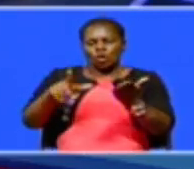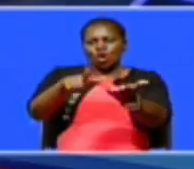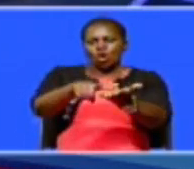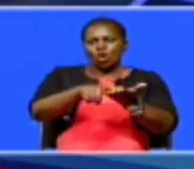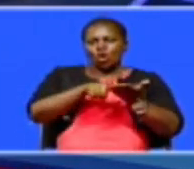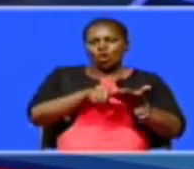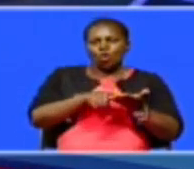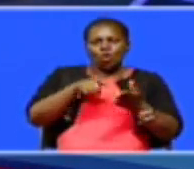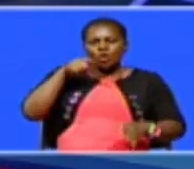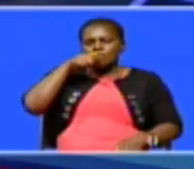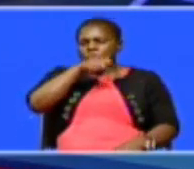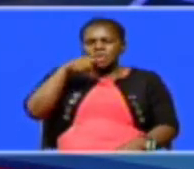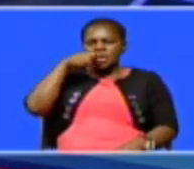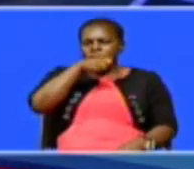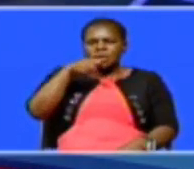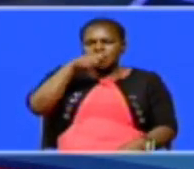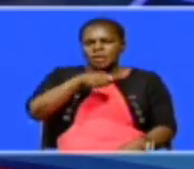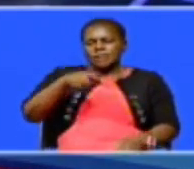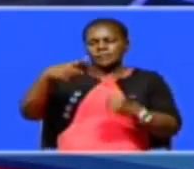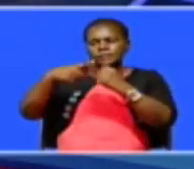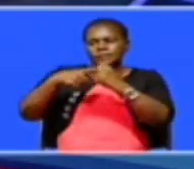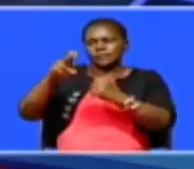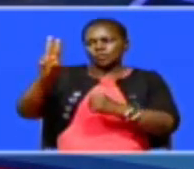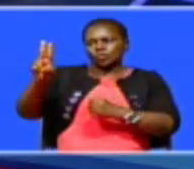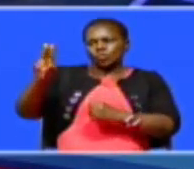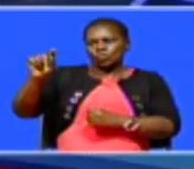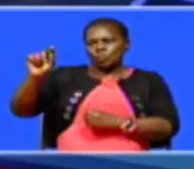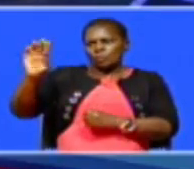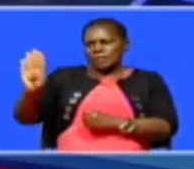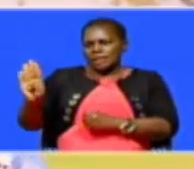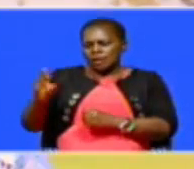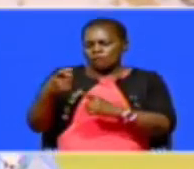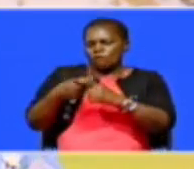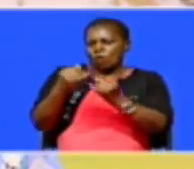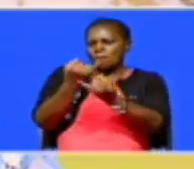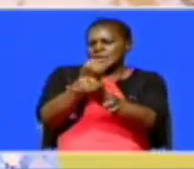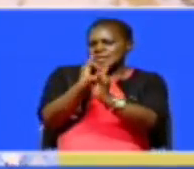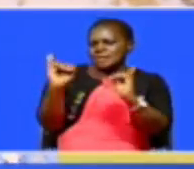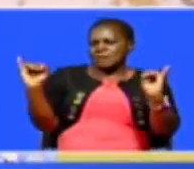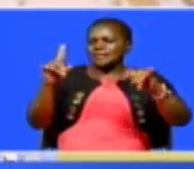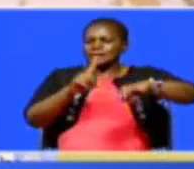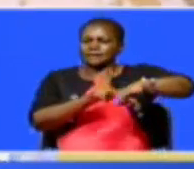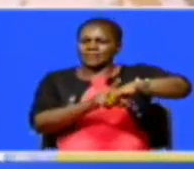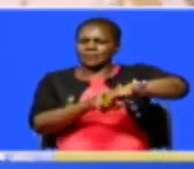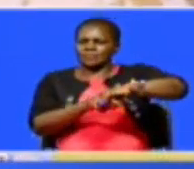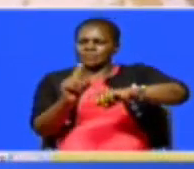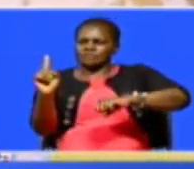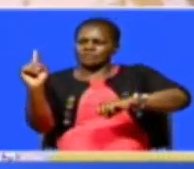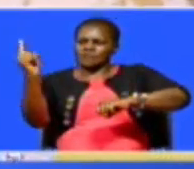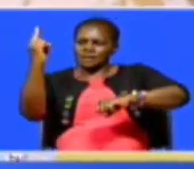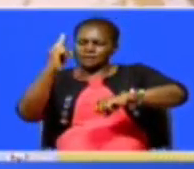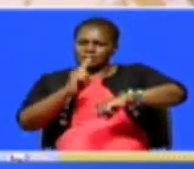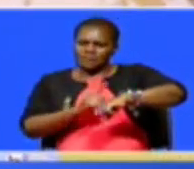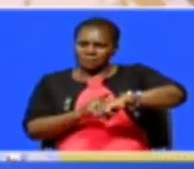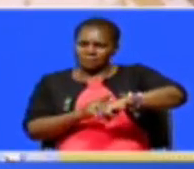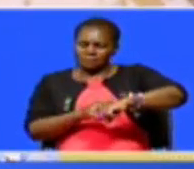wakulima wa miwa la shilingi bilioni 62. Since independence, this is the first time